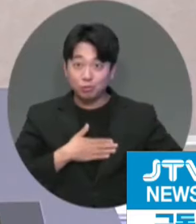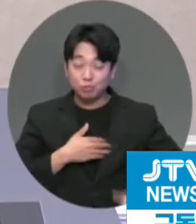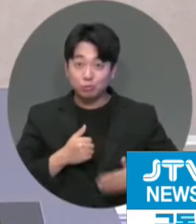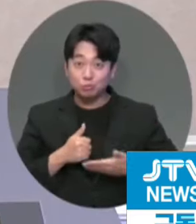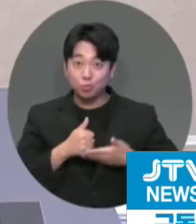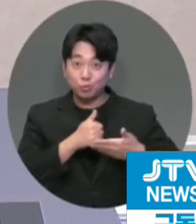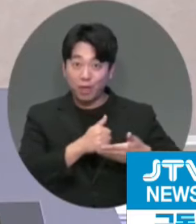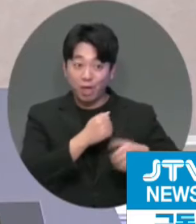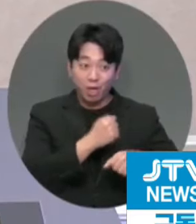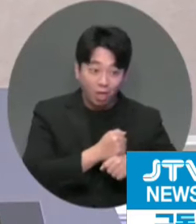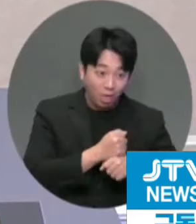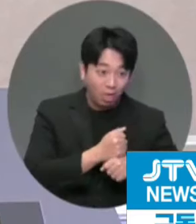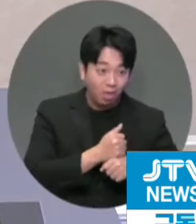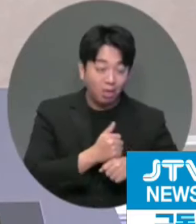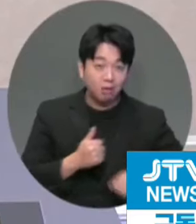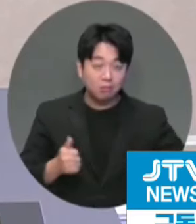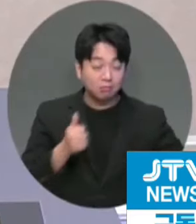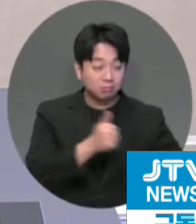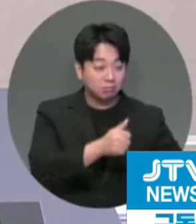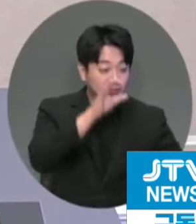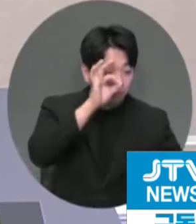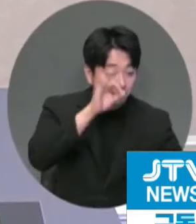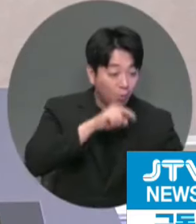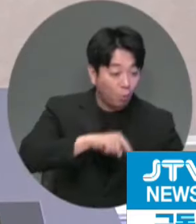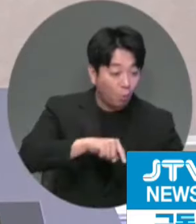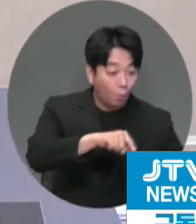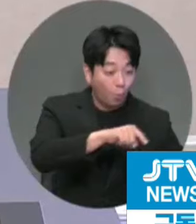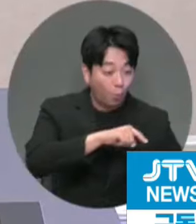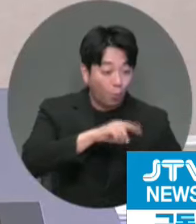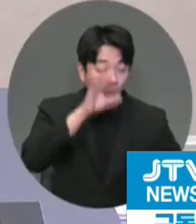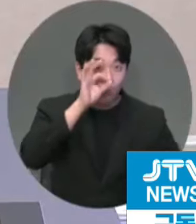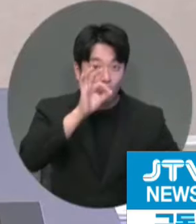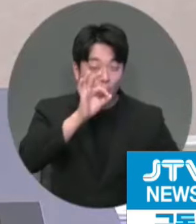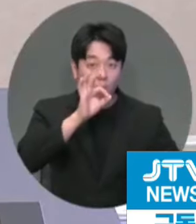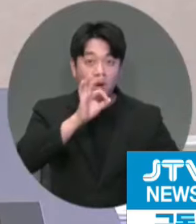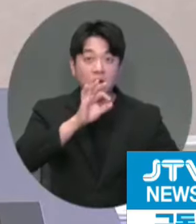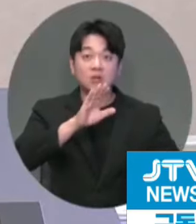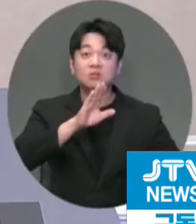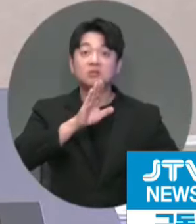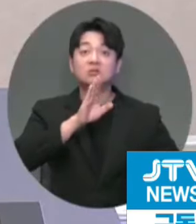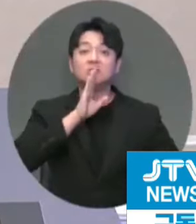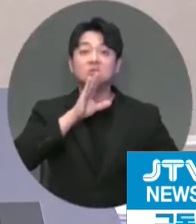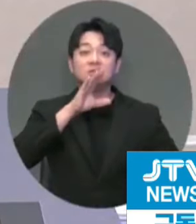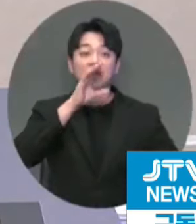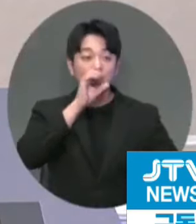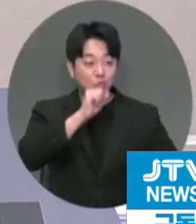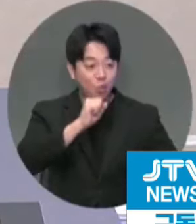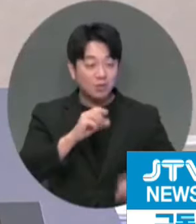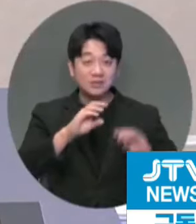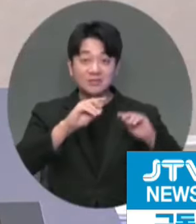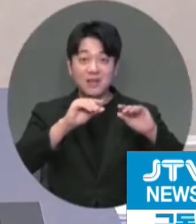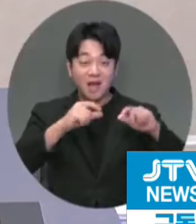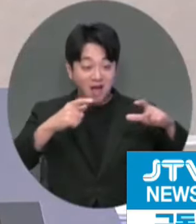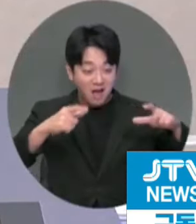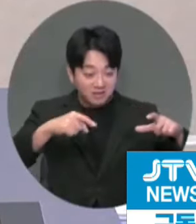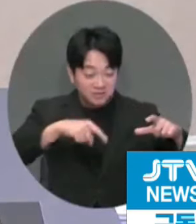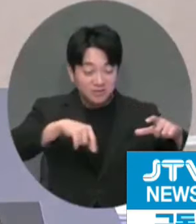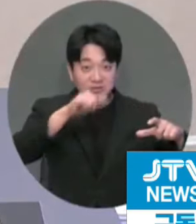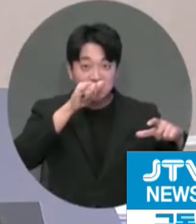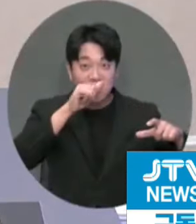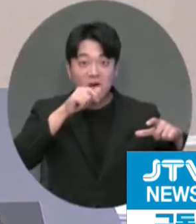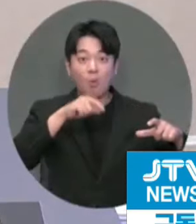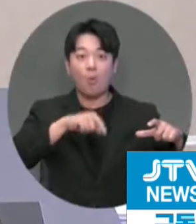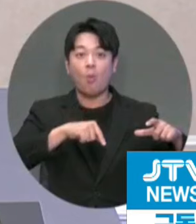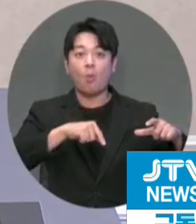보니 가을에 가서 조사해 보니까 요지에 정말 지금 놓치면 다시는 못 살. 그래서 싼 값으로 아주